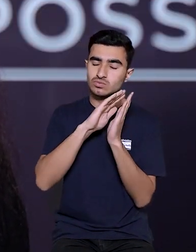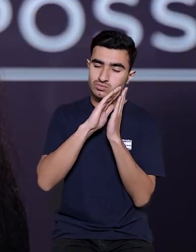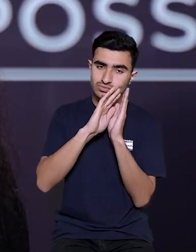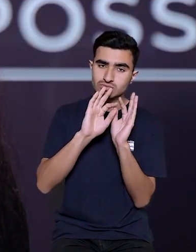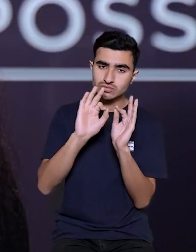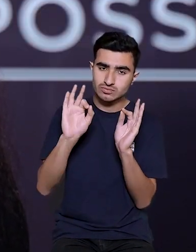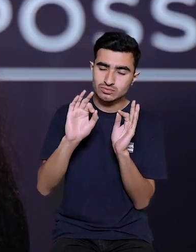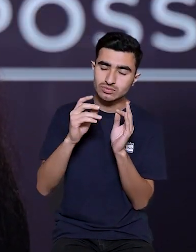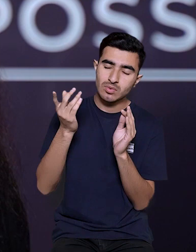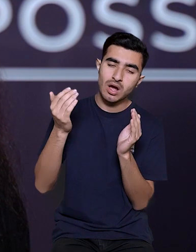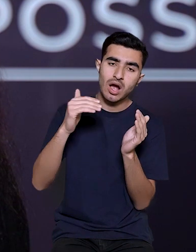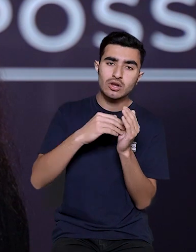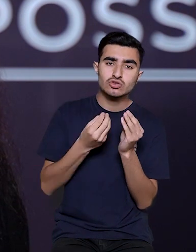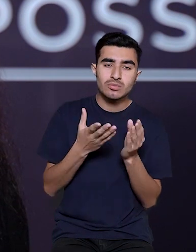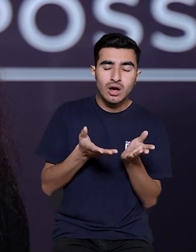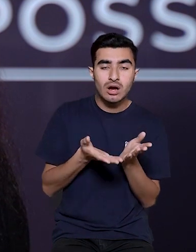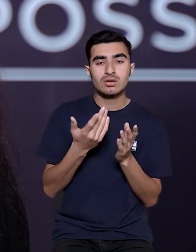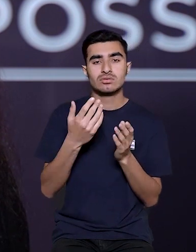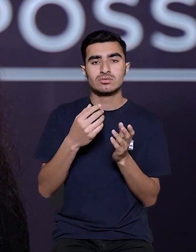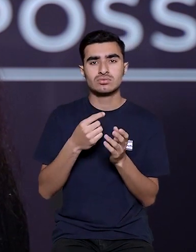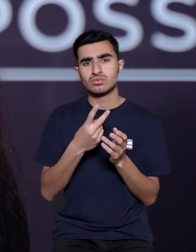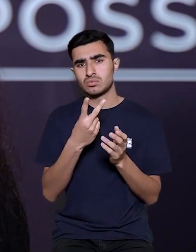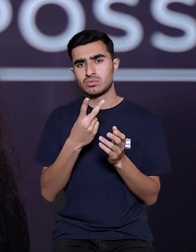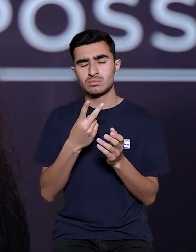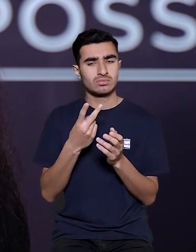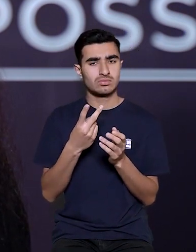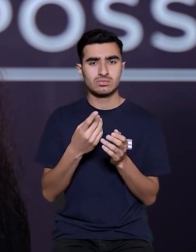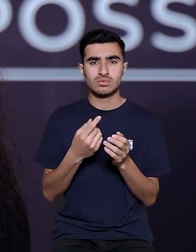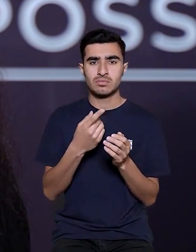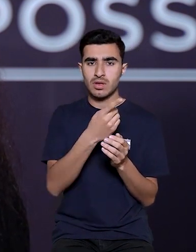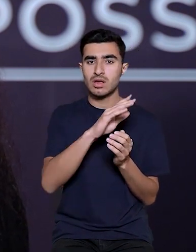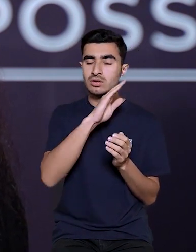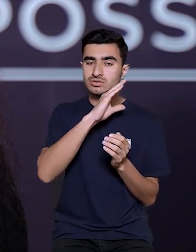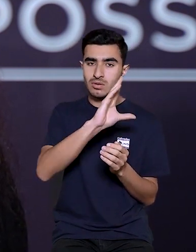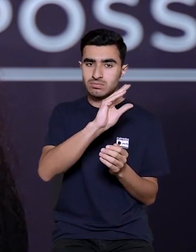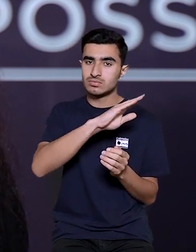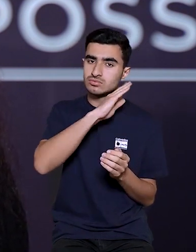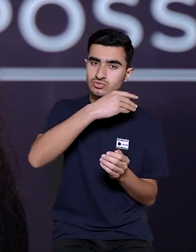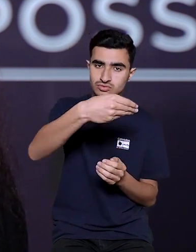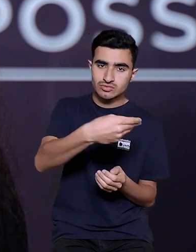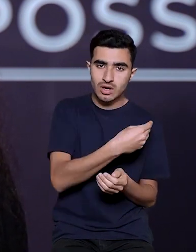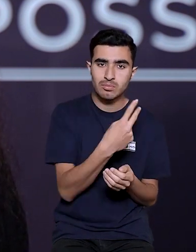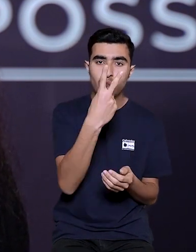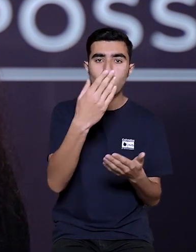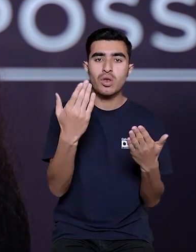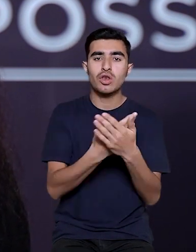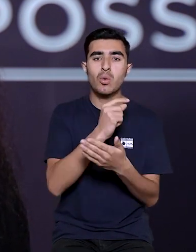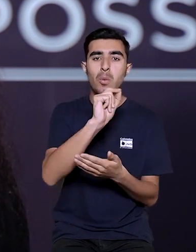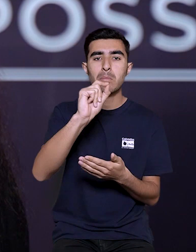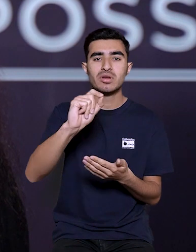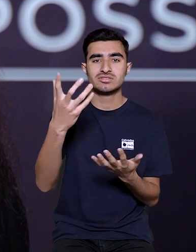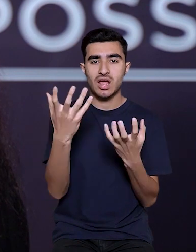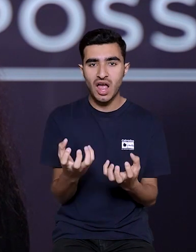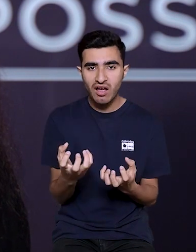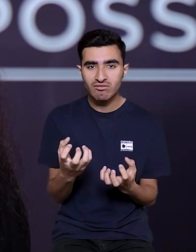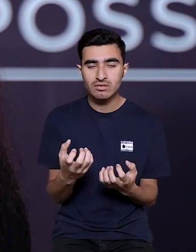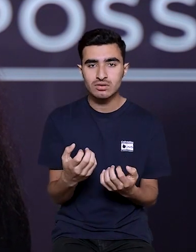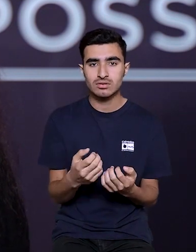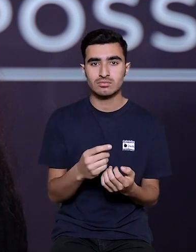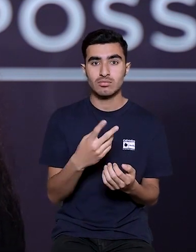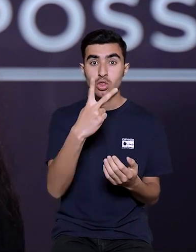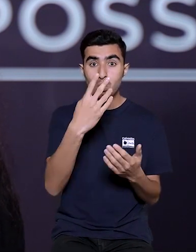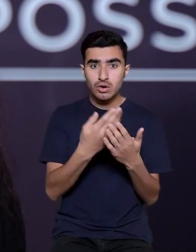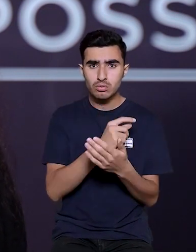जब नौरीन उठी तो उसके तकिए के नीचे 2 नई पेंसिलें पड़ी थीं। 2 नई